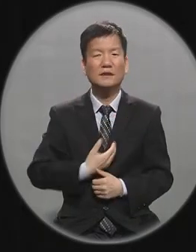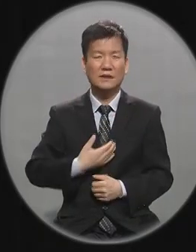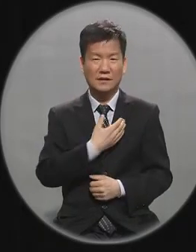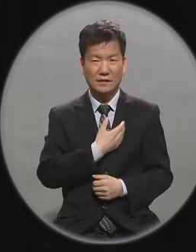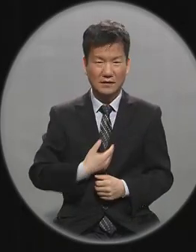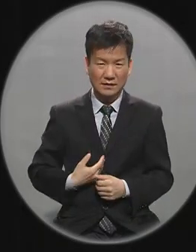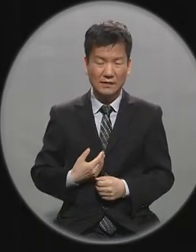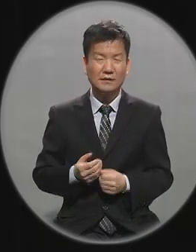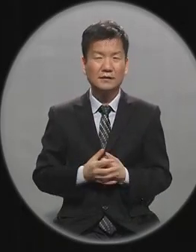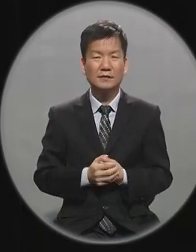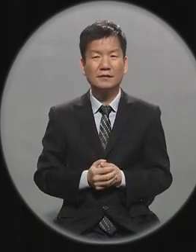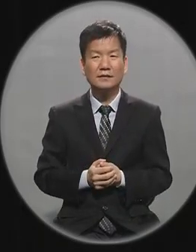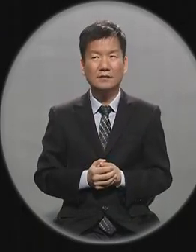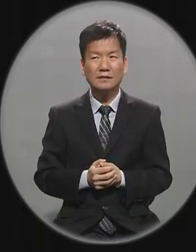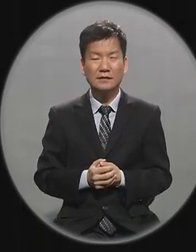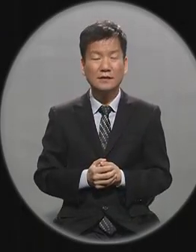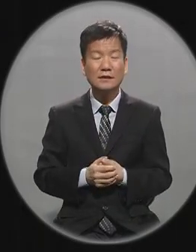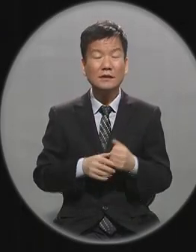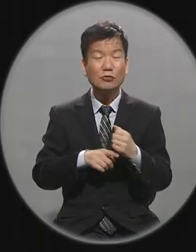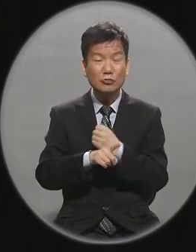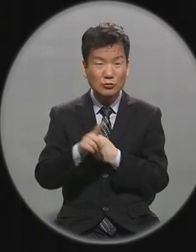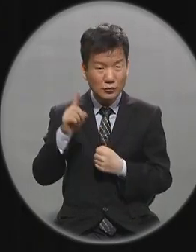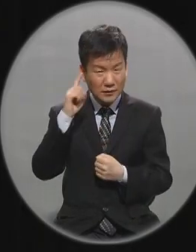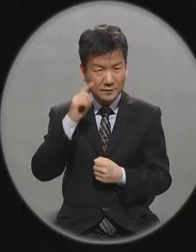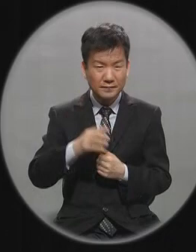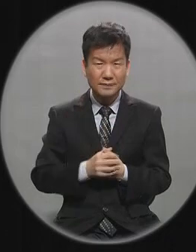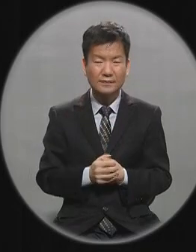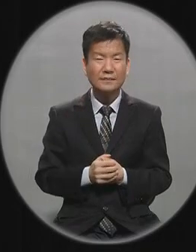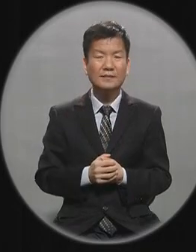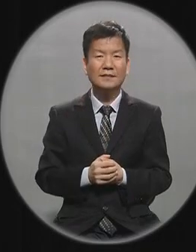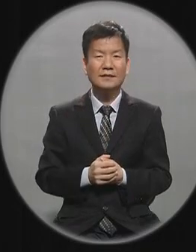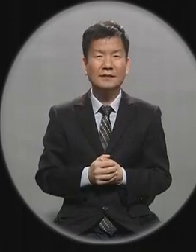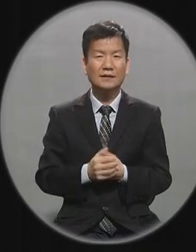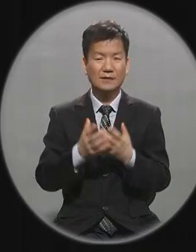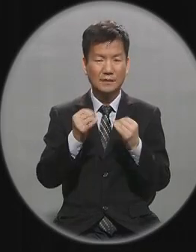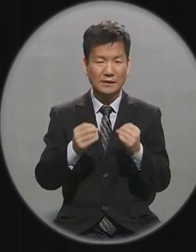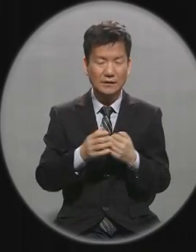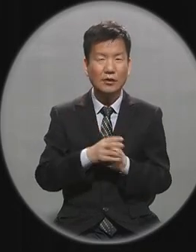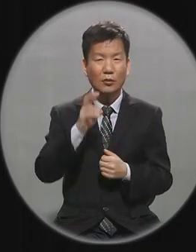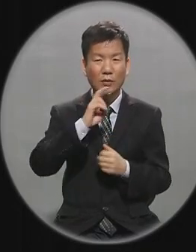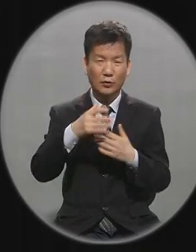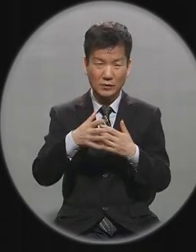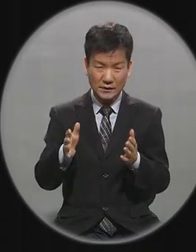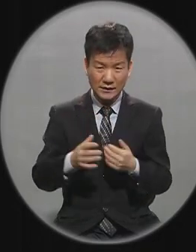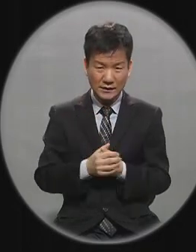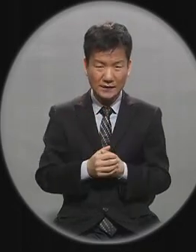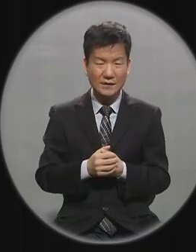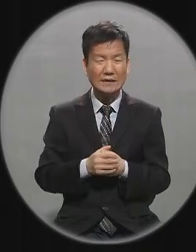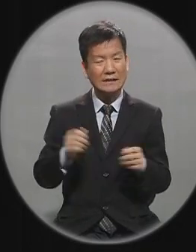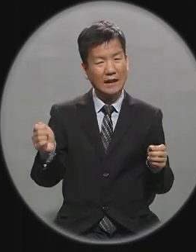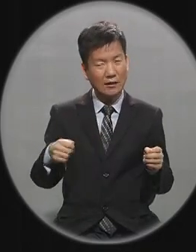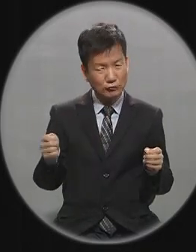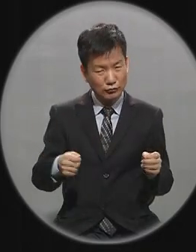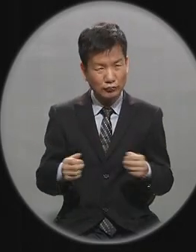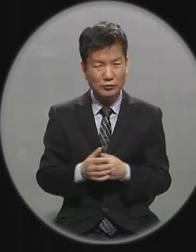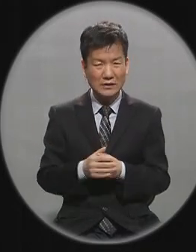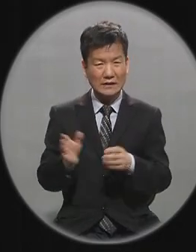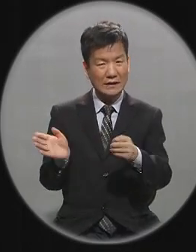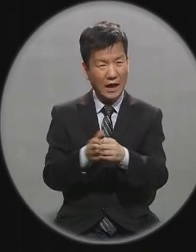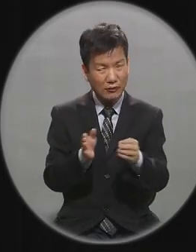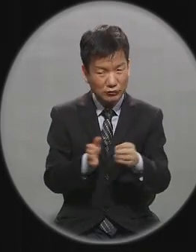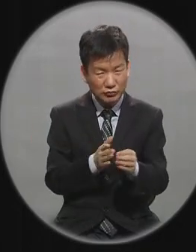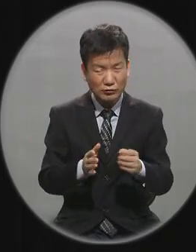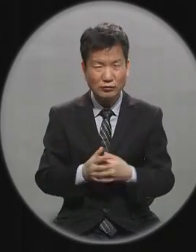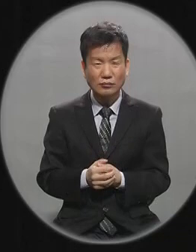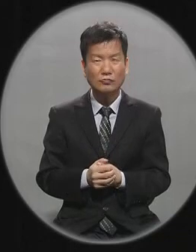행정복지센터입니다. 행정거점센터고. 그 이유는 거기에는 많은 노래교실, 뭐 장구교실,